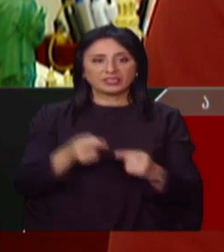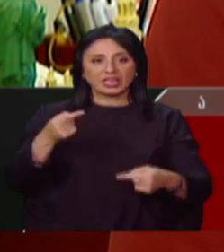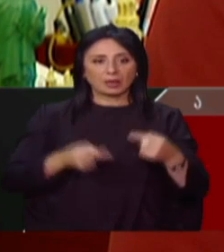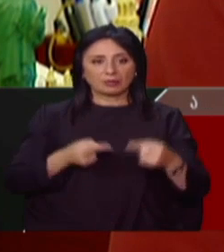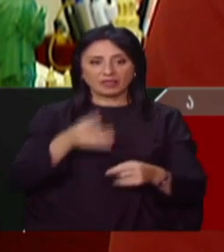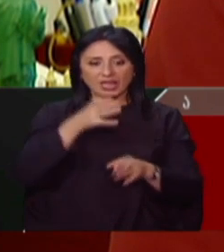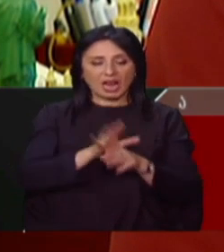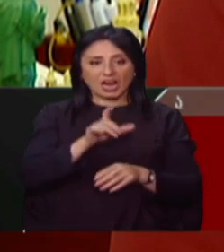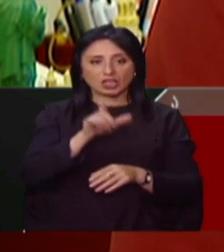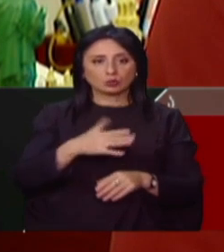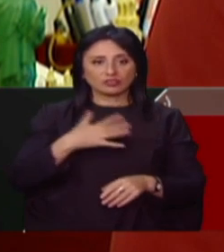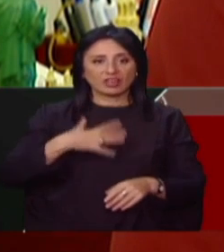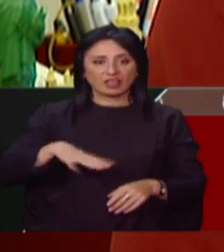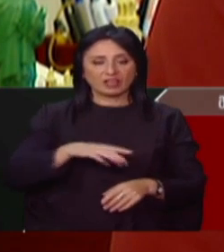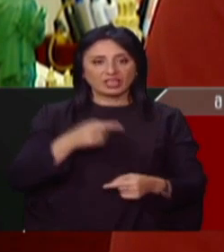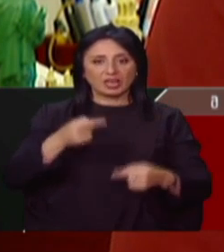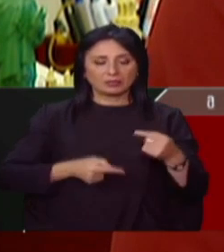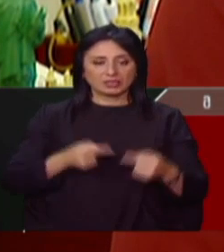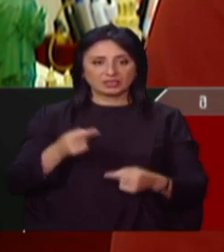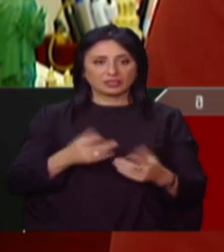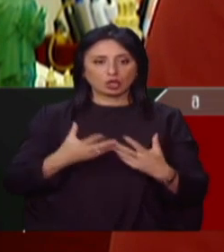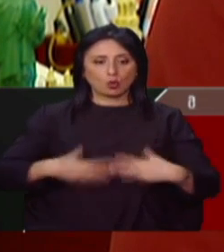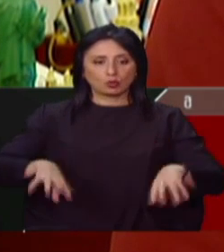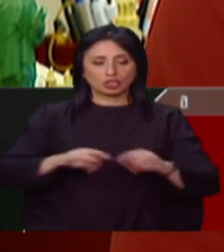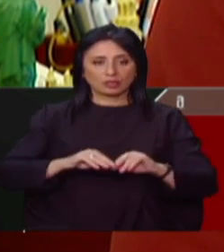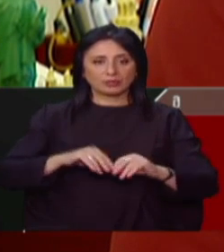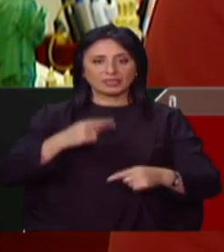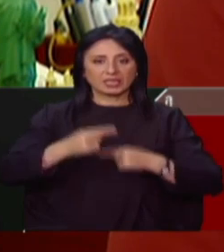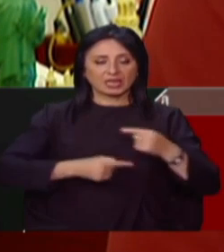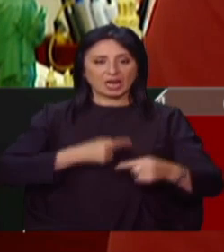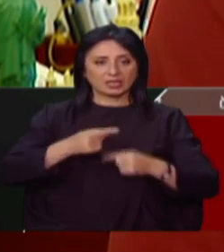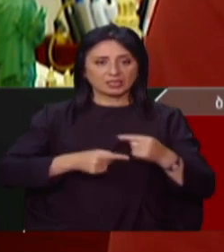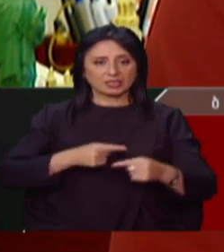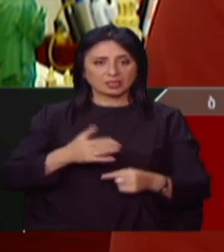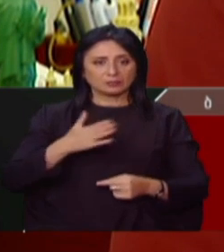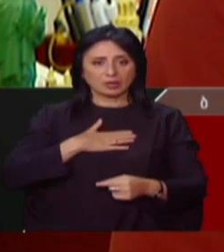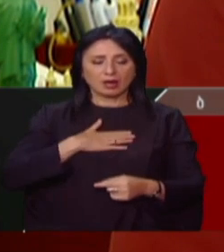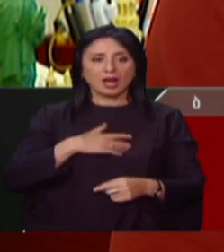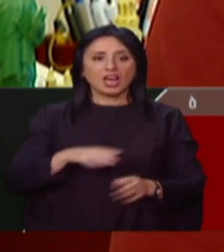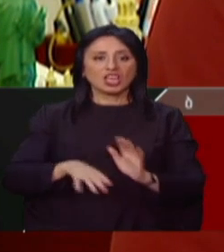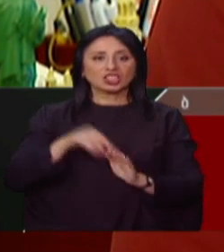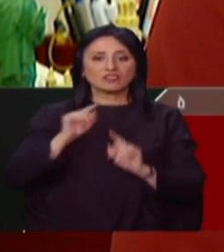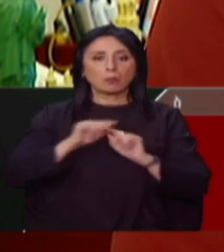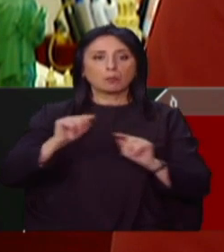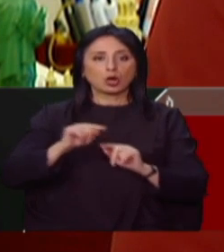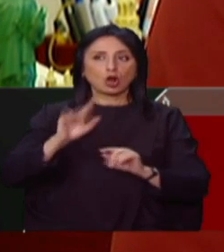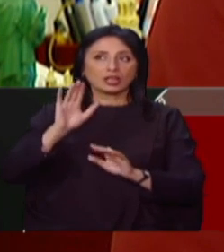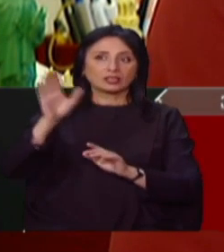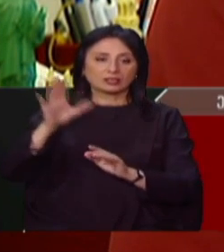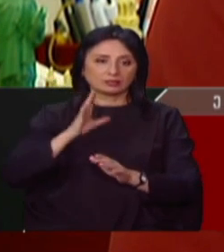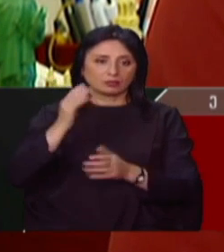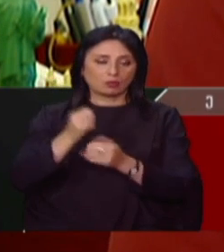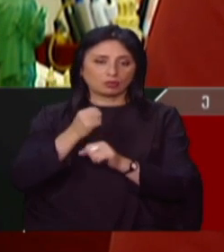ებრძვიან არასრულწლოვნებს ჩვენს ქვეყანაში, ებრძვიან ოჯახებს, ტრადიციებს და ირჩევენ პროპაგანდის მხარეს